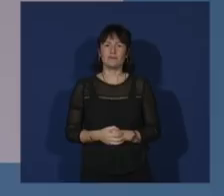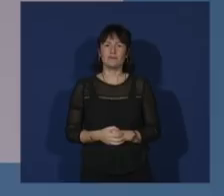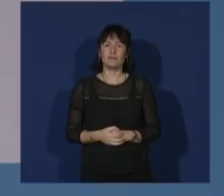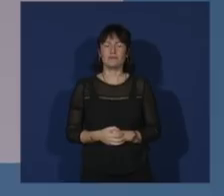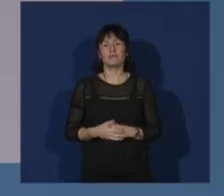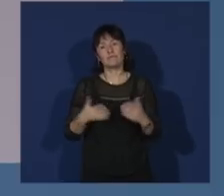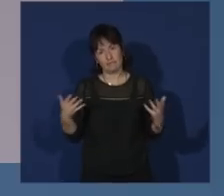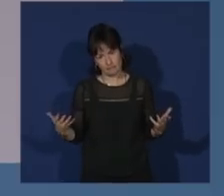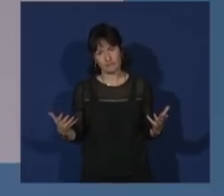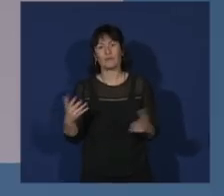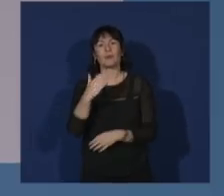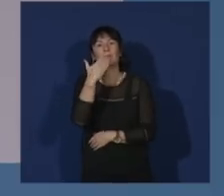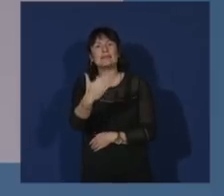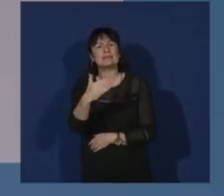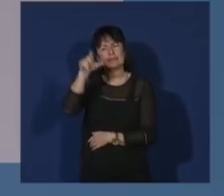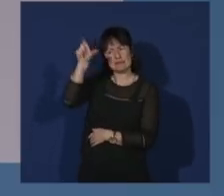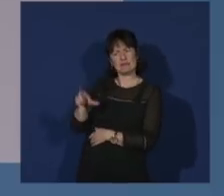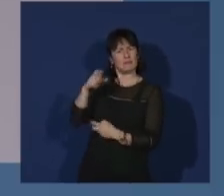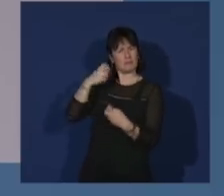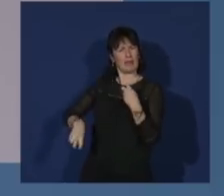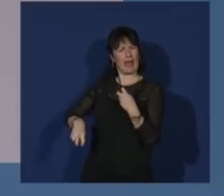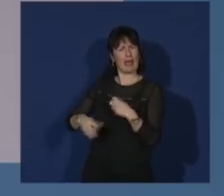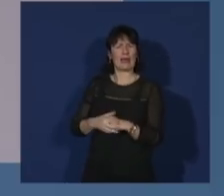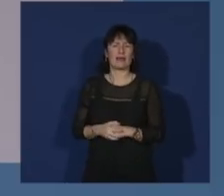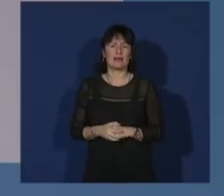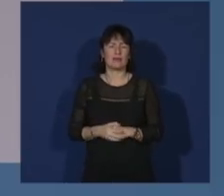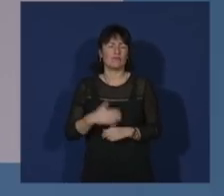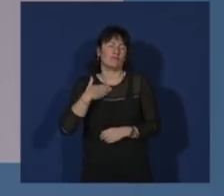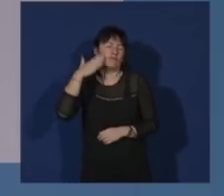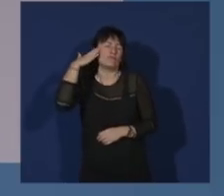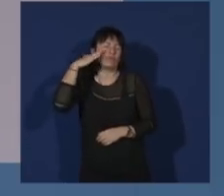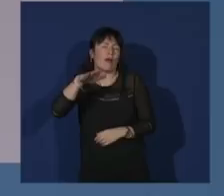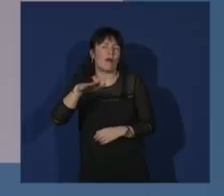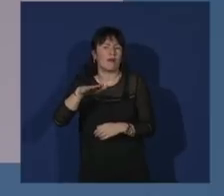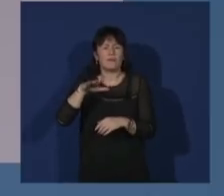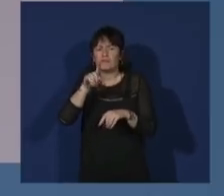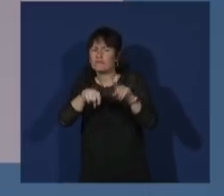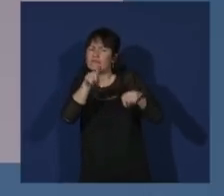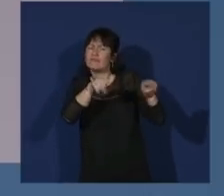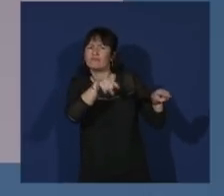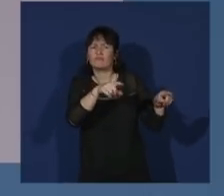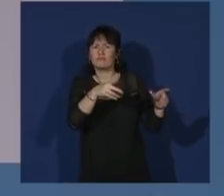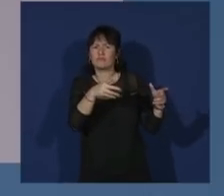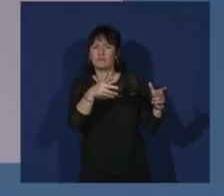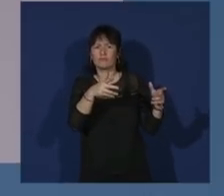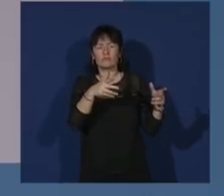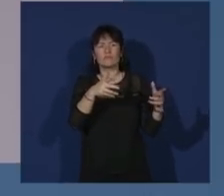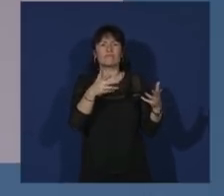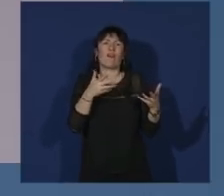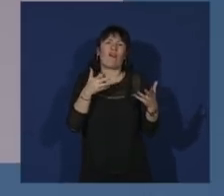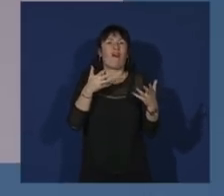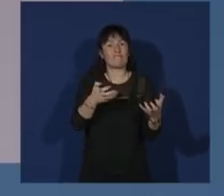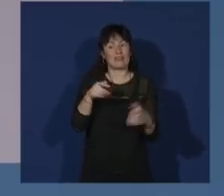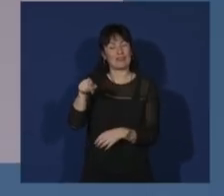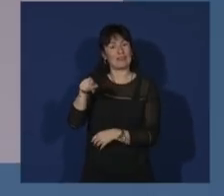Et puis, merci à Pierre. Je sais que certains d'entre vous auraient souhaité que